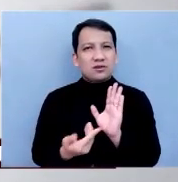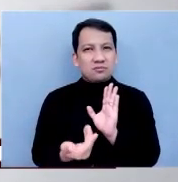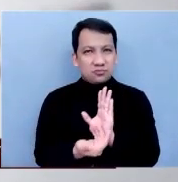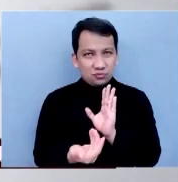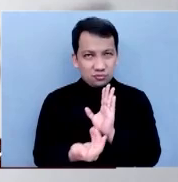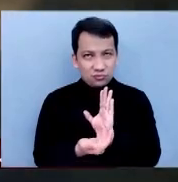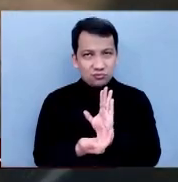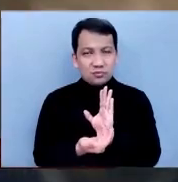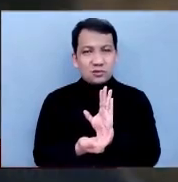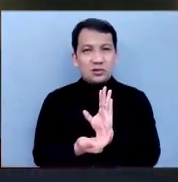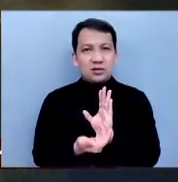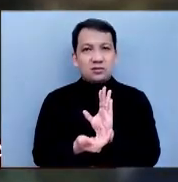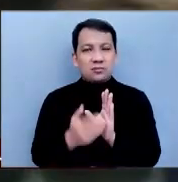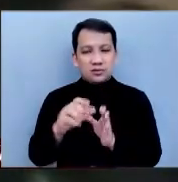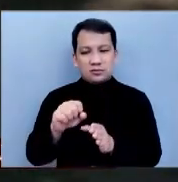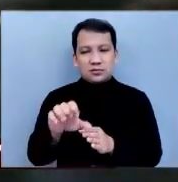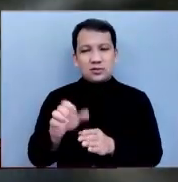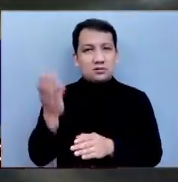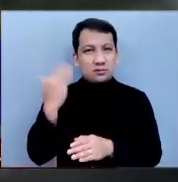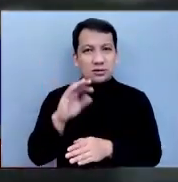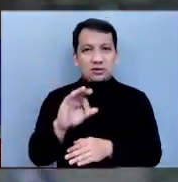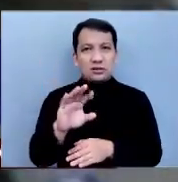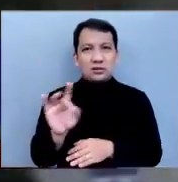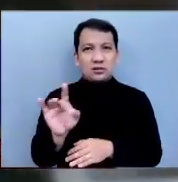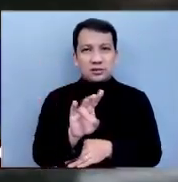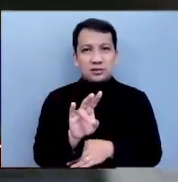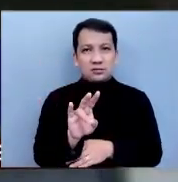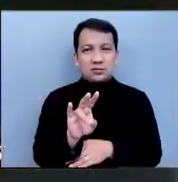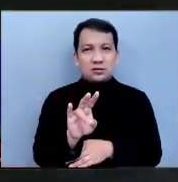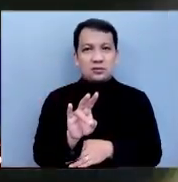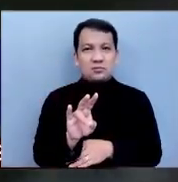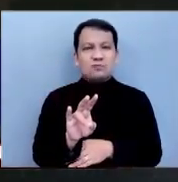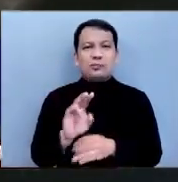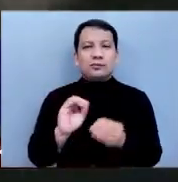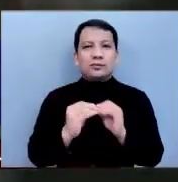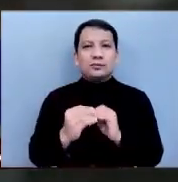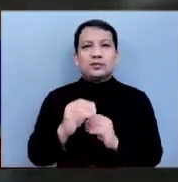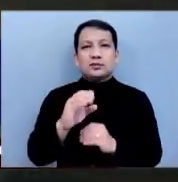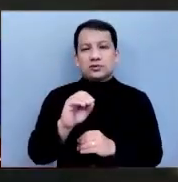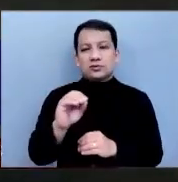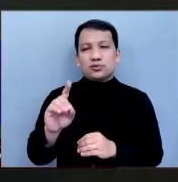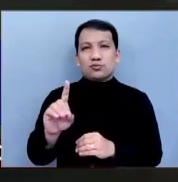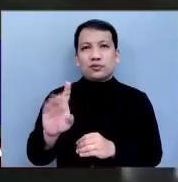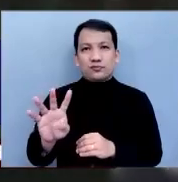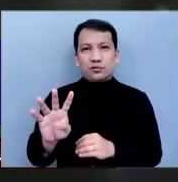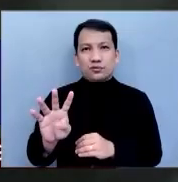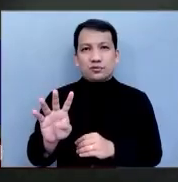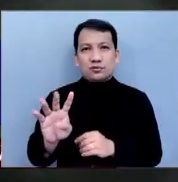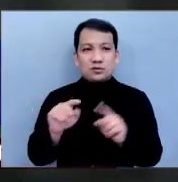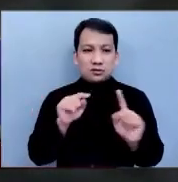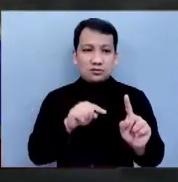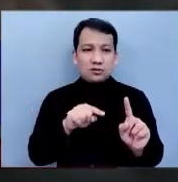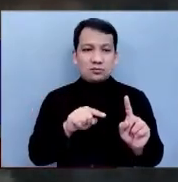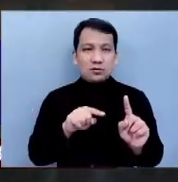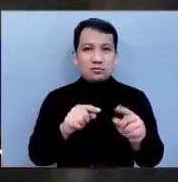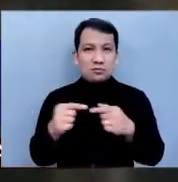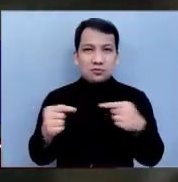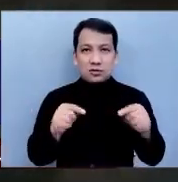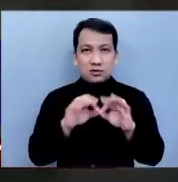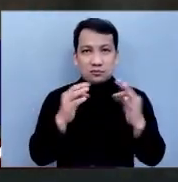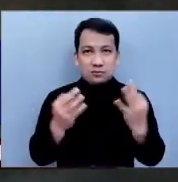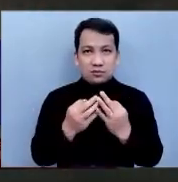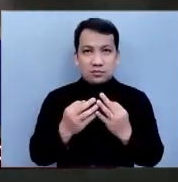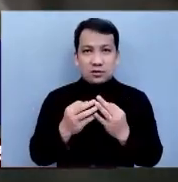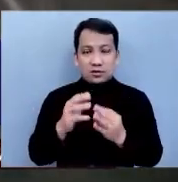kaso. Taong 1987, nang inihain ng civil case number 0014 na nag-aakusang nagsabwata ng pamilya Marcos